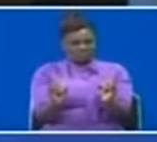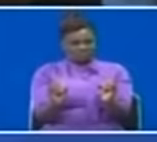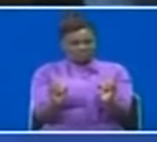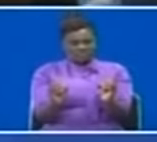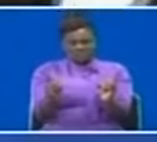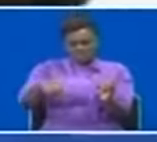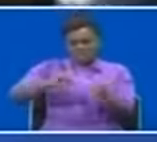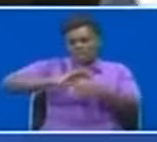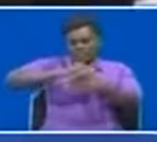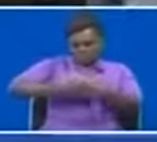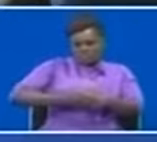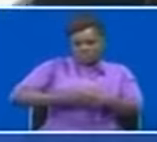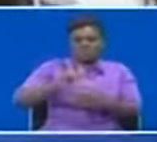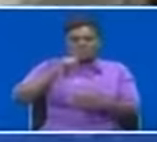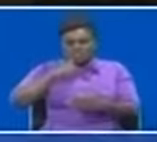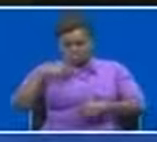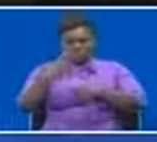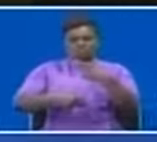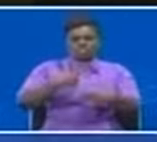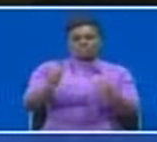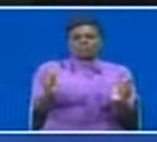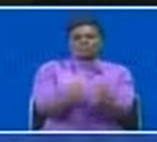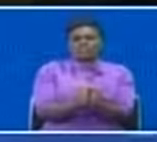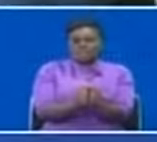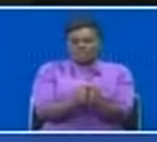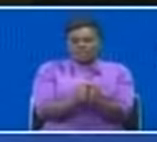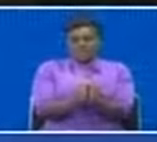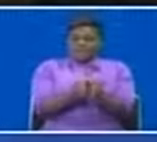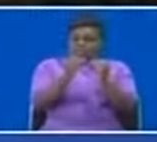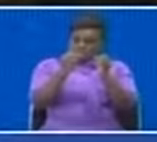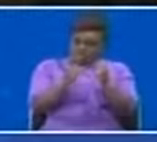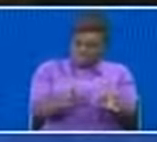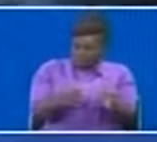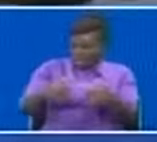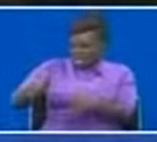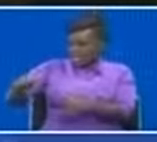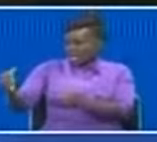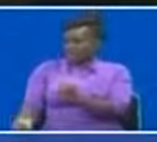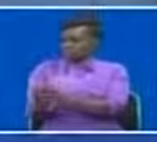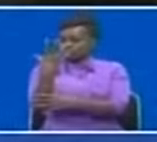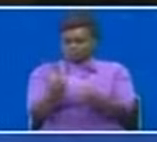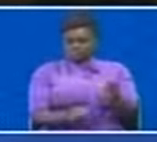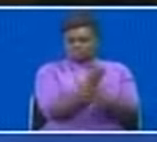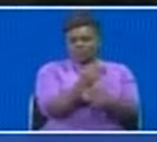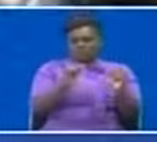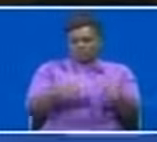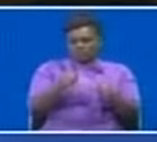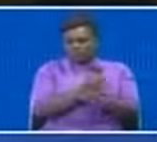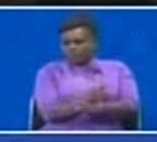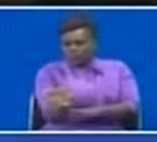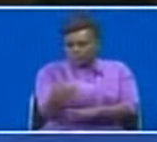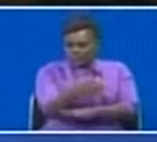tunafanyia ukarabati mpya, tunaendelea naye. Sababu hata tukienda kurejista ingine kule, wanaweza kutupigia chenga